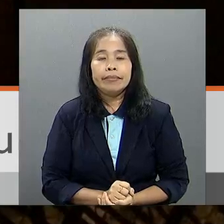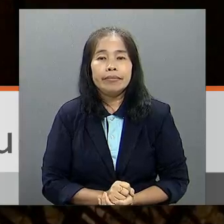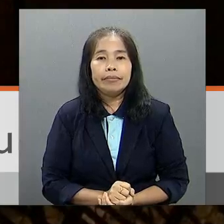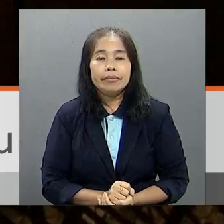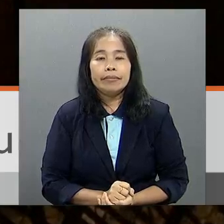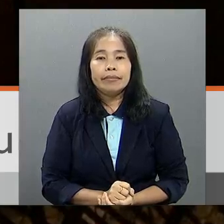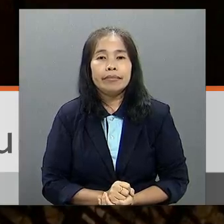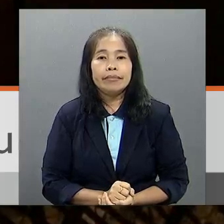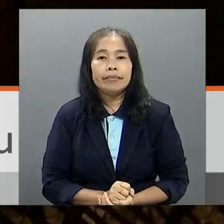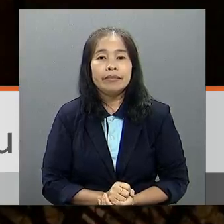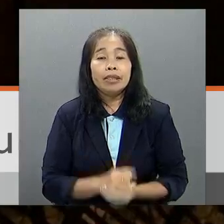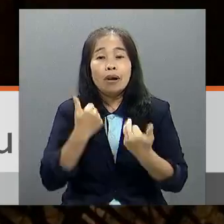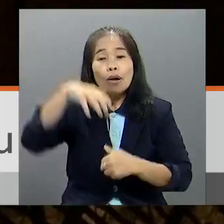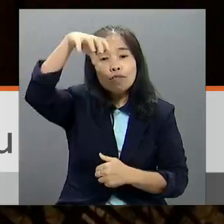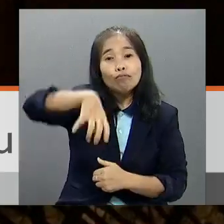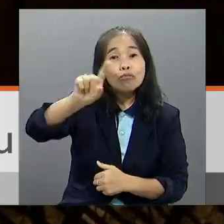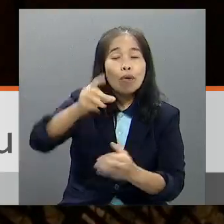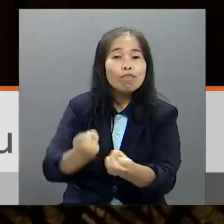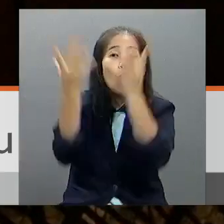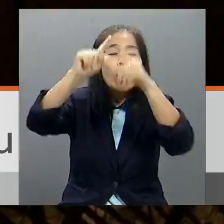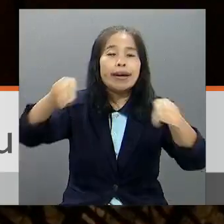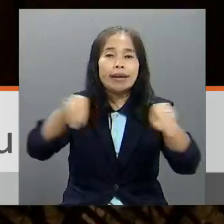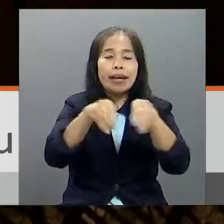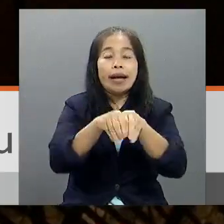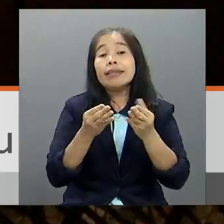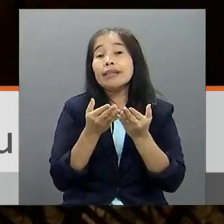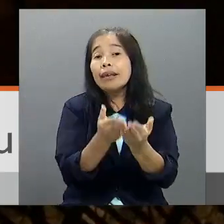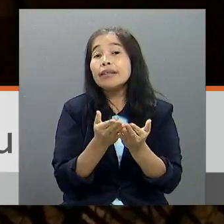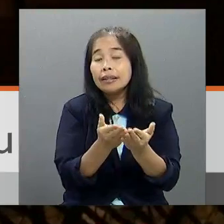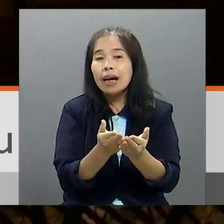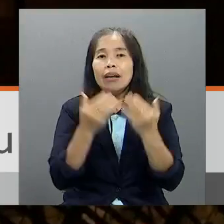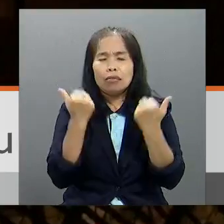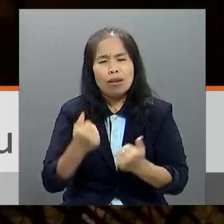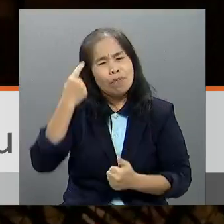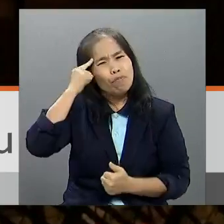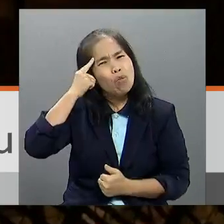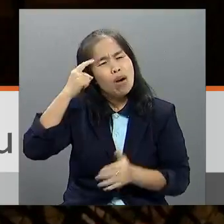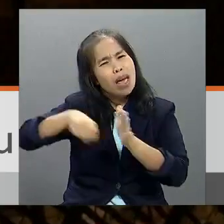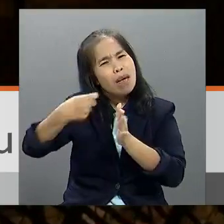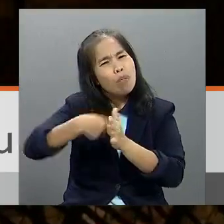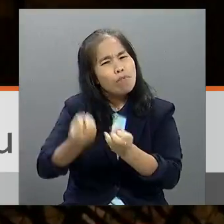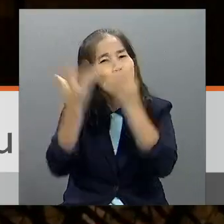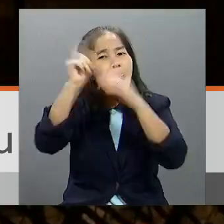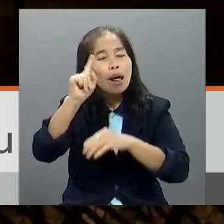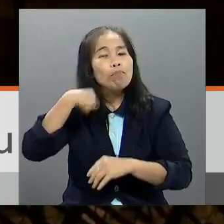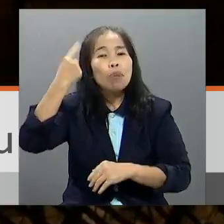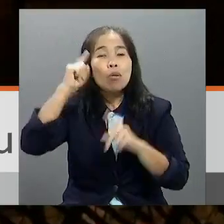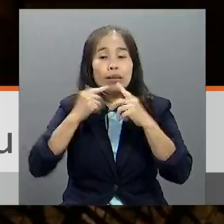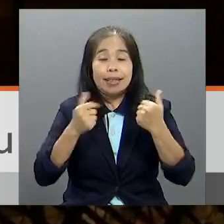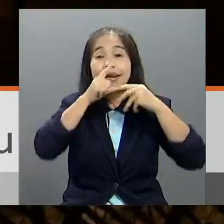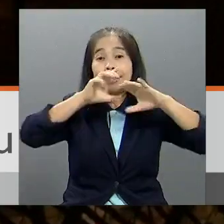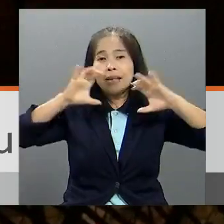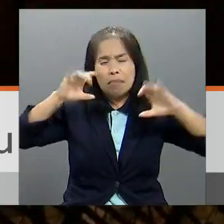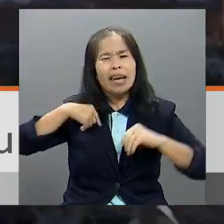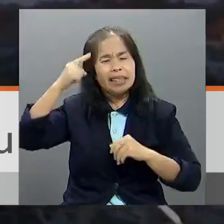จุดที่เกิดระเบิดอยู่ใกล้กับท่าเรือนะคะแม้ว่าขณะนี้ยังไม่ทราบสาเหตุที่แน่ชัดแต่ว่าทางการเลบานอนก็ชี้ว่าน่าจะเป็นอุบั